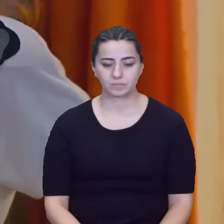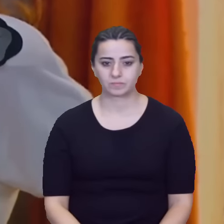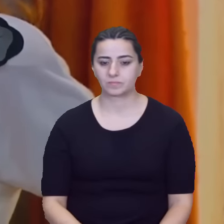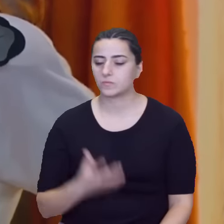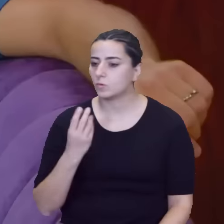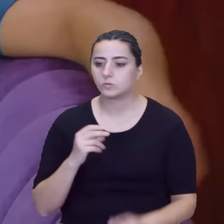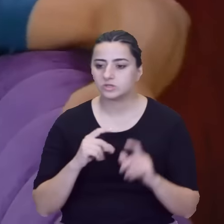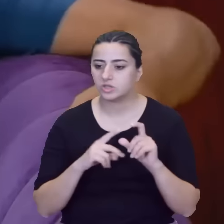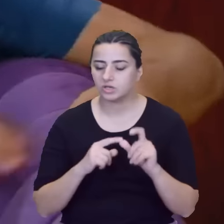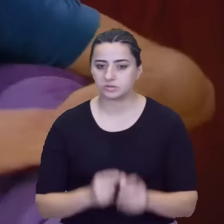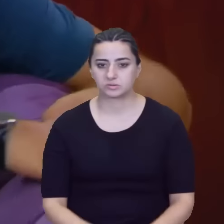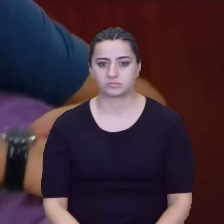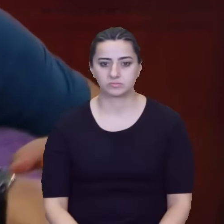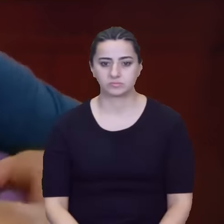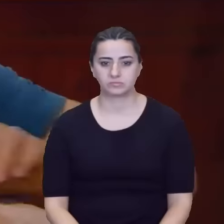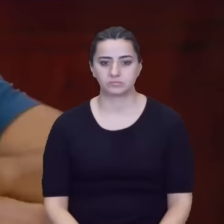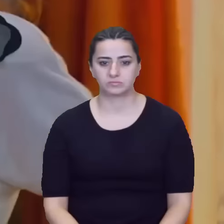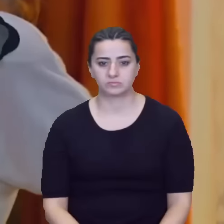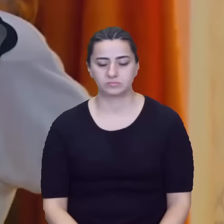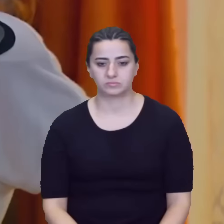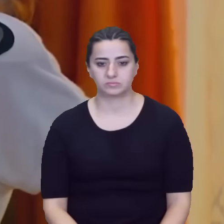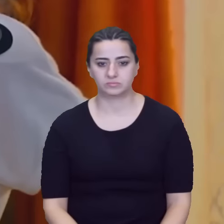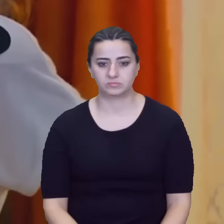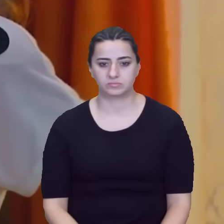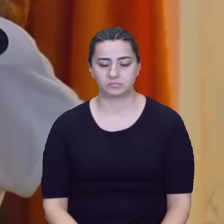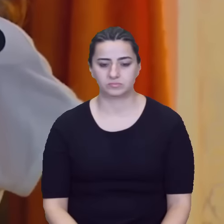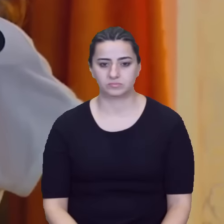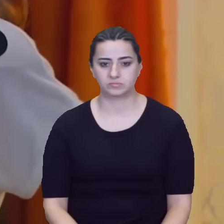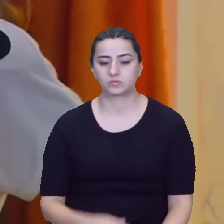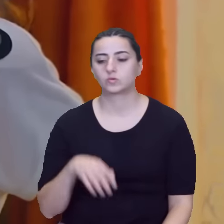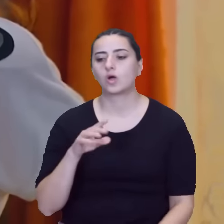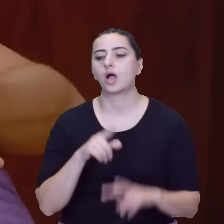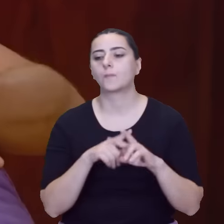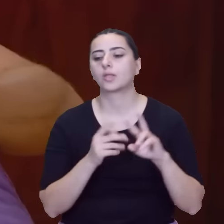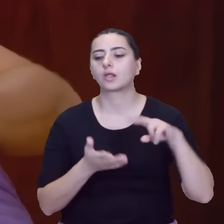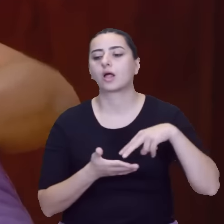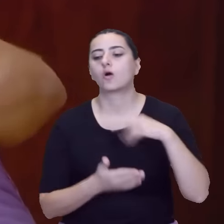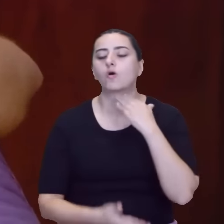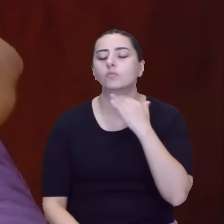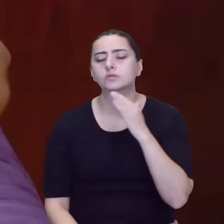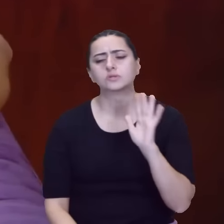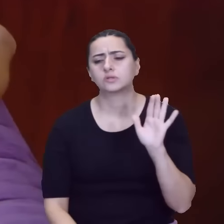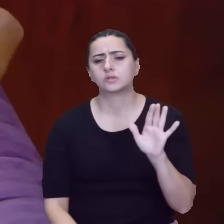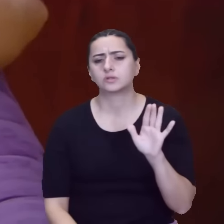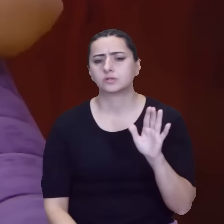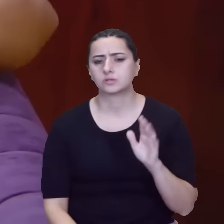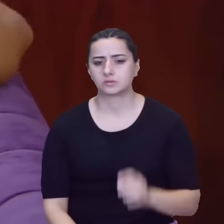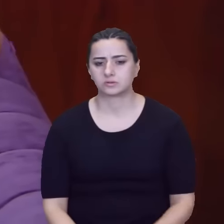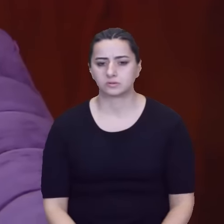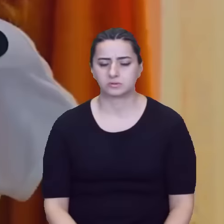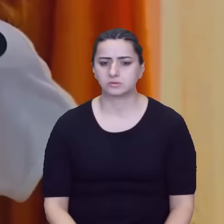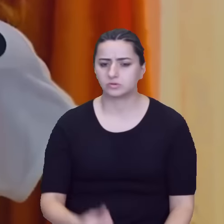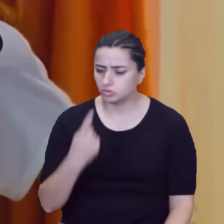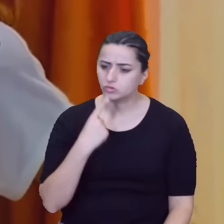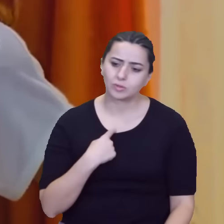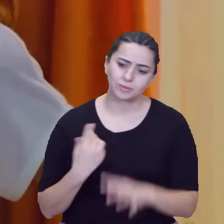Ha efendim Şahin'cim. Ahmet dikkat kesildi. Yok şimdi Ahmet abin kalkamaz. Oh. Doktor kalkmasın dedi. Hiç kalkamıyor bir yerden. Sen